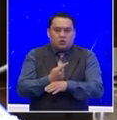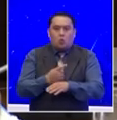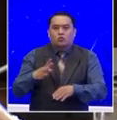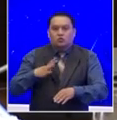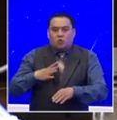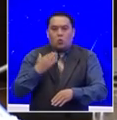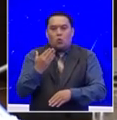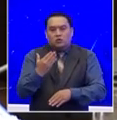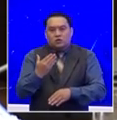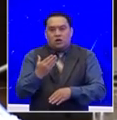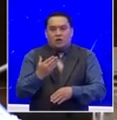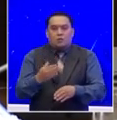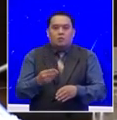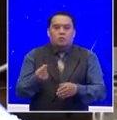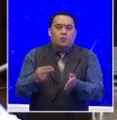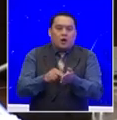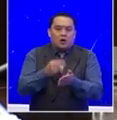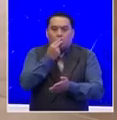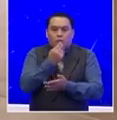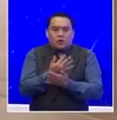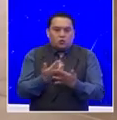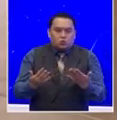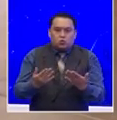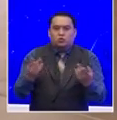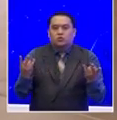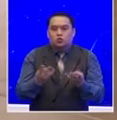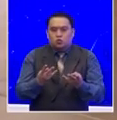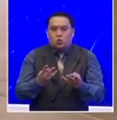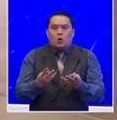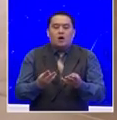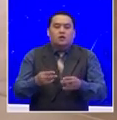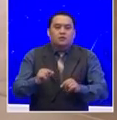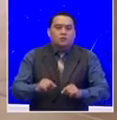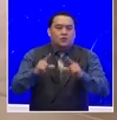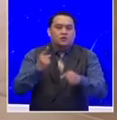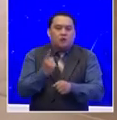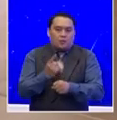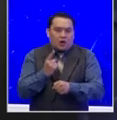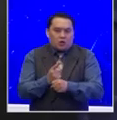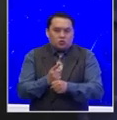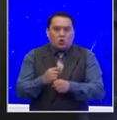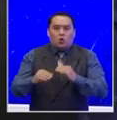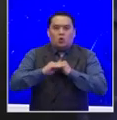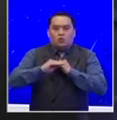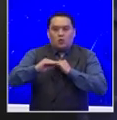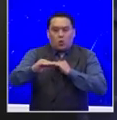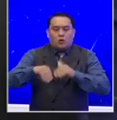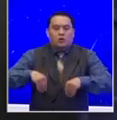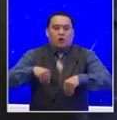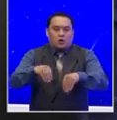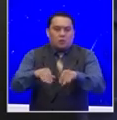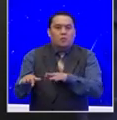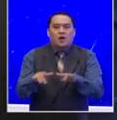прежде всего, это коснулось сдерживания цен на продукты первой необходимости, реализация дорожной карты занятости, посевной кампании,